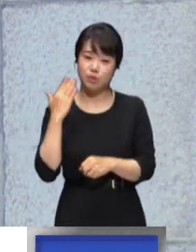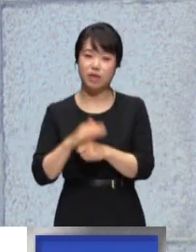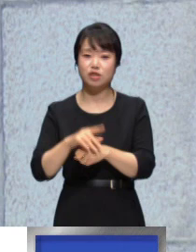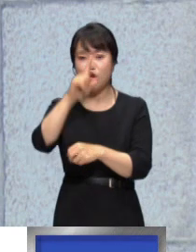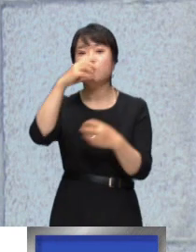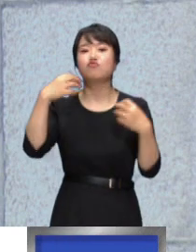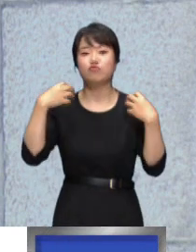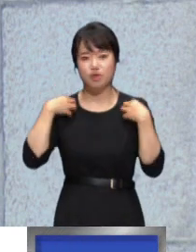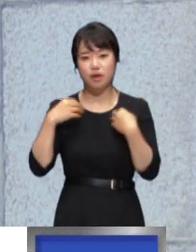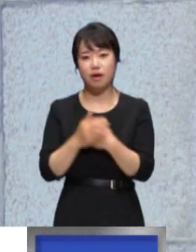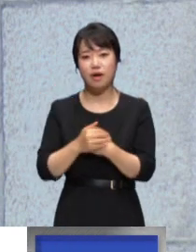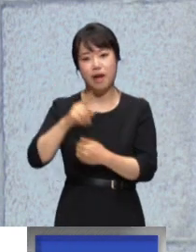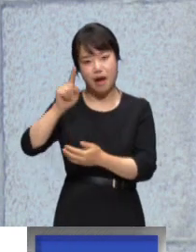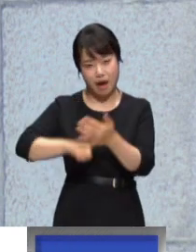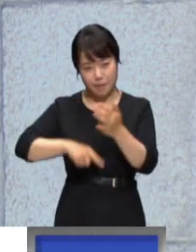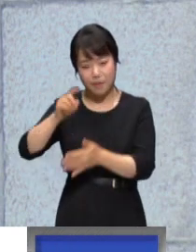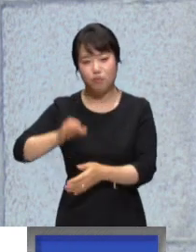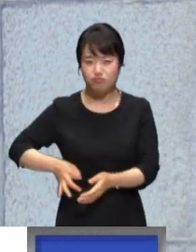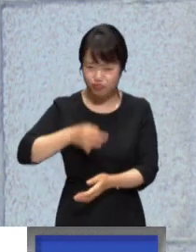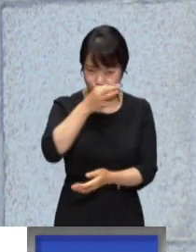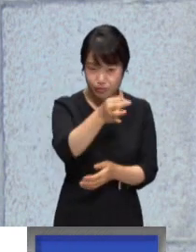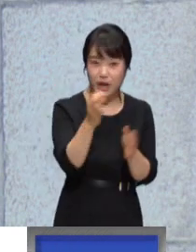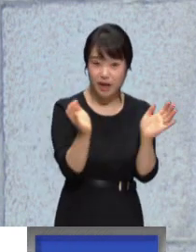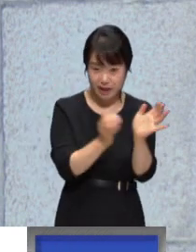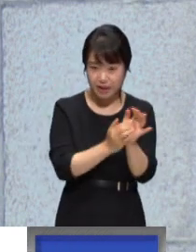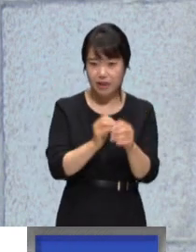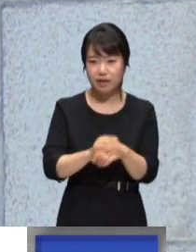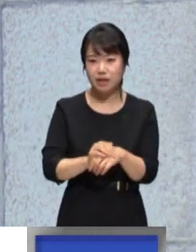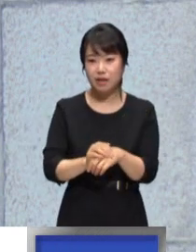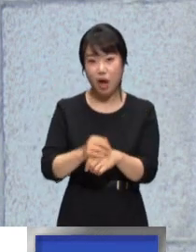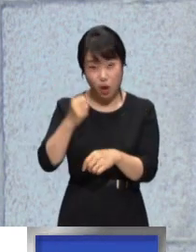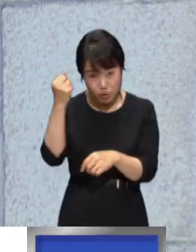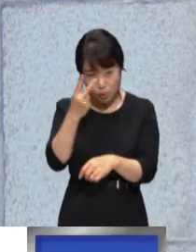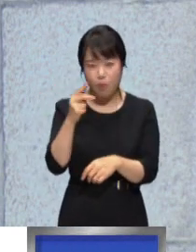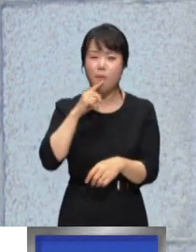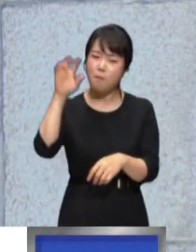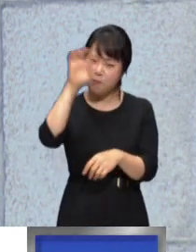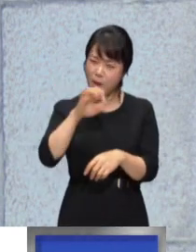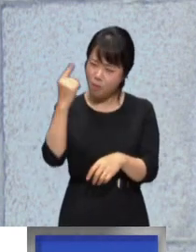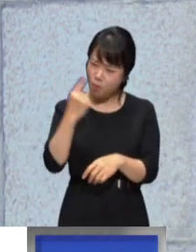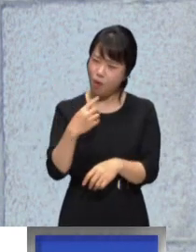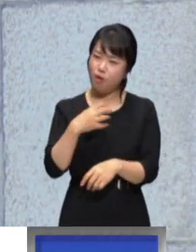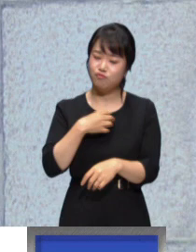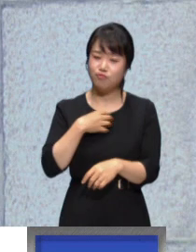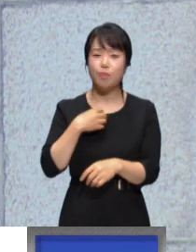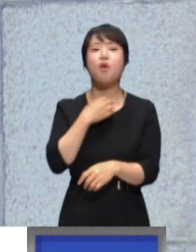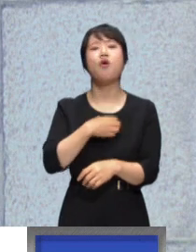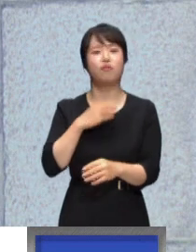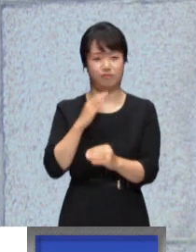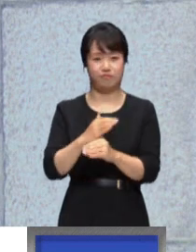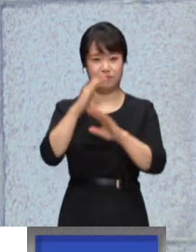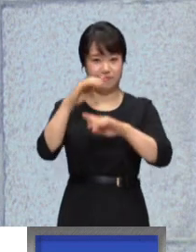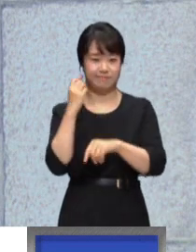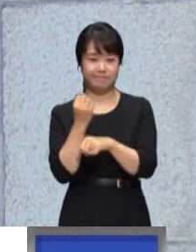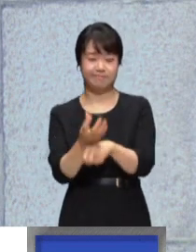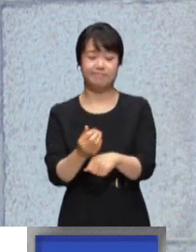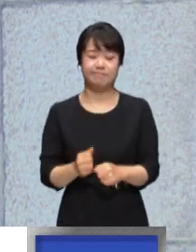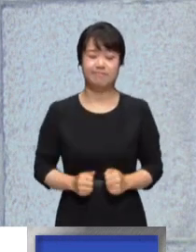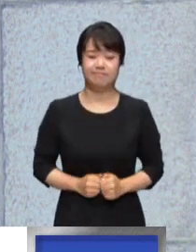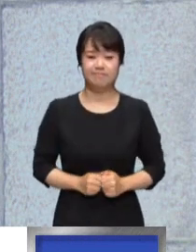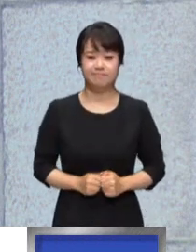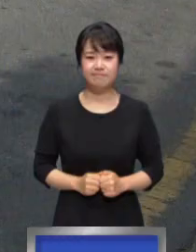구청 측이 변상금을 지급한 걸로 확인됐는데 같은 일이 반복될 수 있다는 우려가 나오고 있습니다. 김진준 기자가